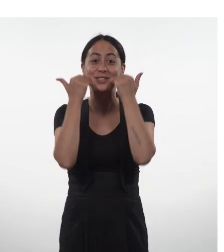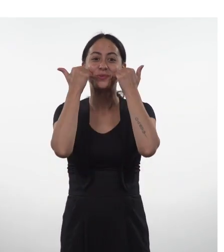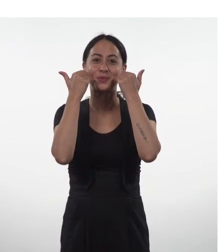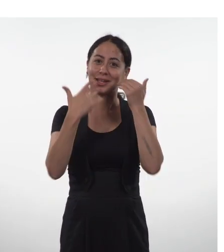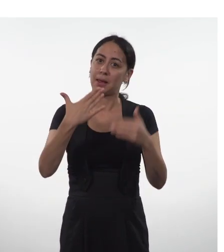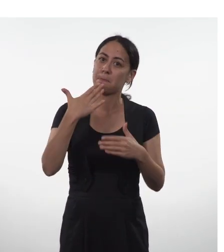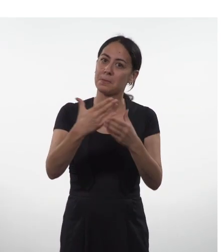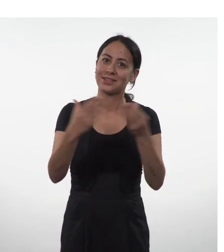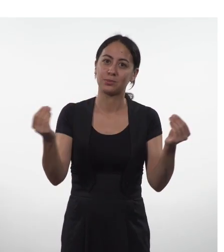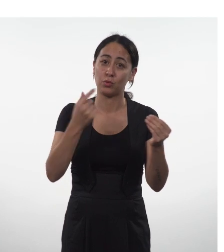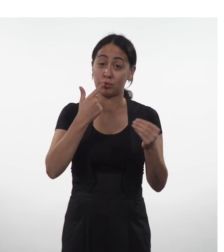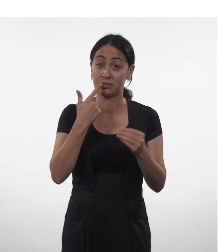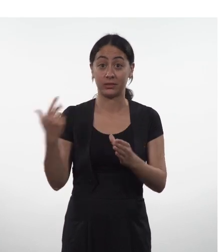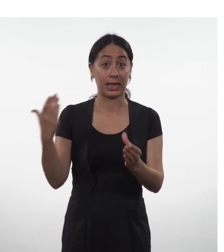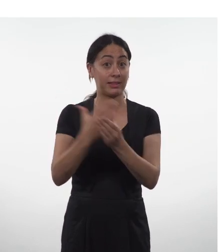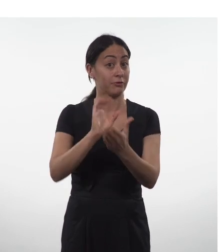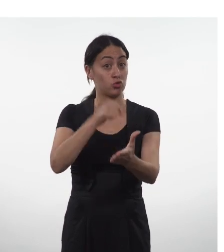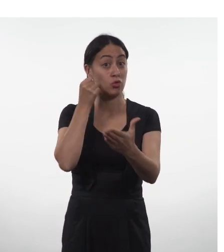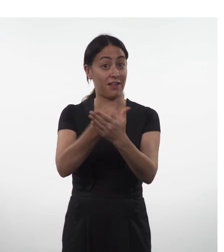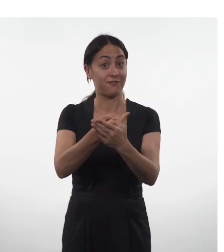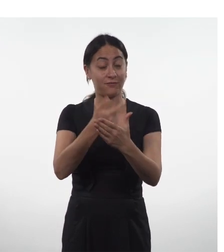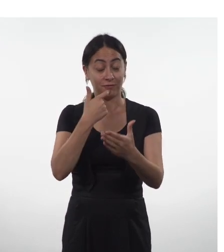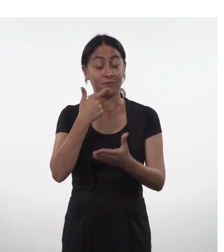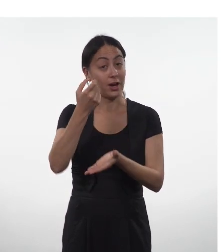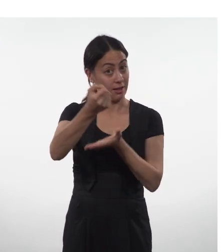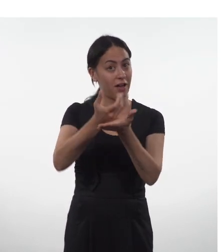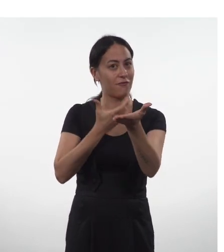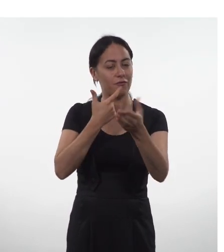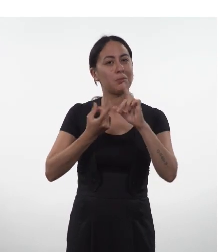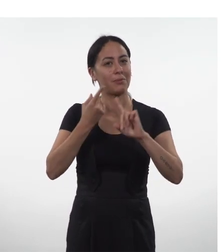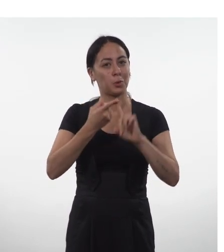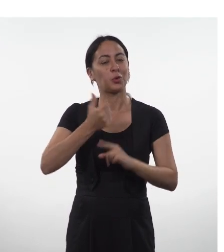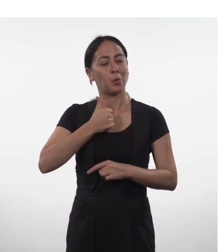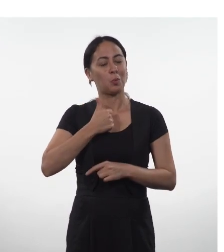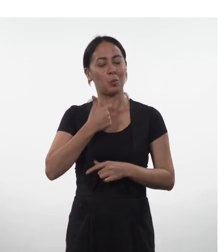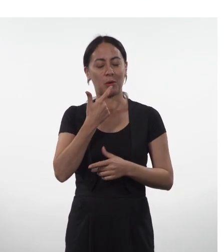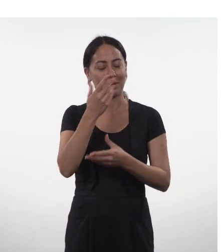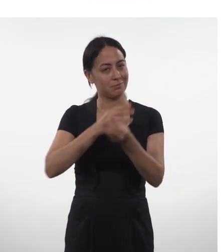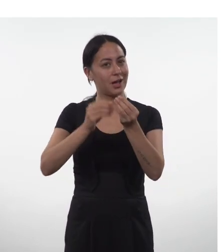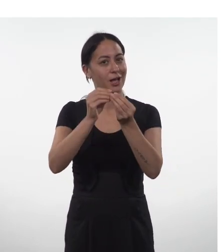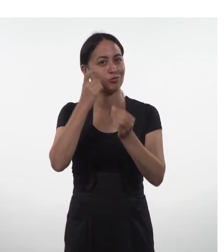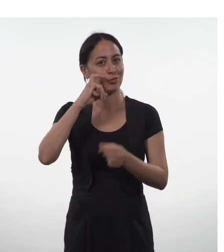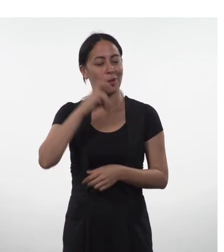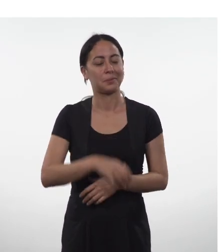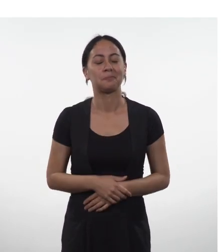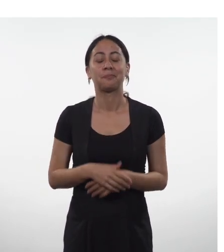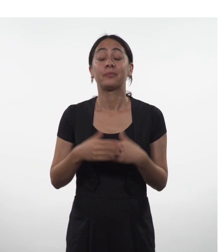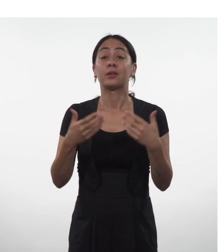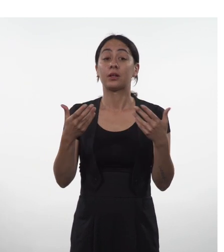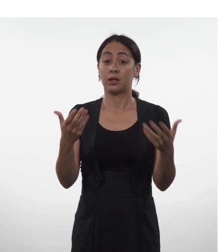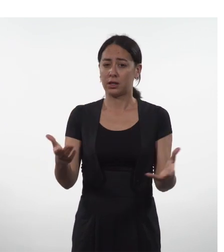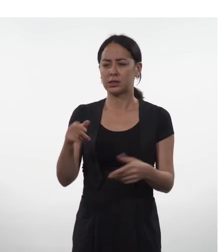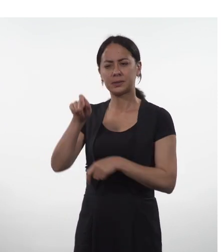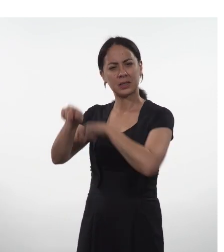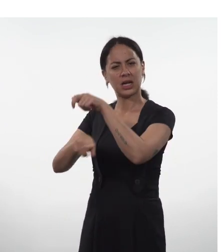votre intervention est très important et donc je tenais à vous le dire. Nous avons plusieurs personnes qui ont insisté sur les